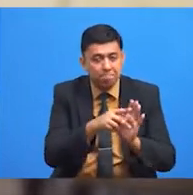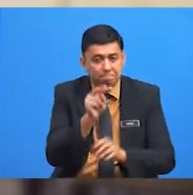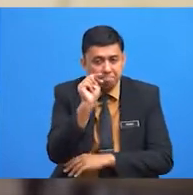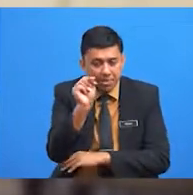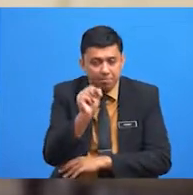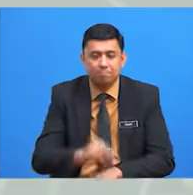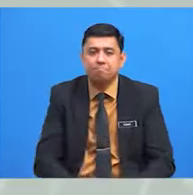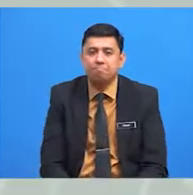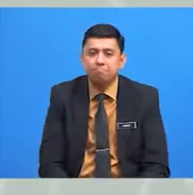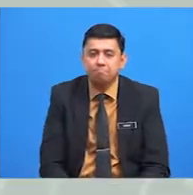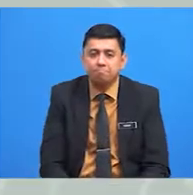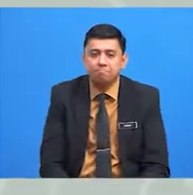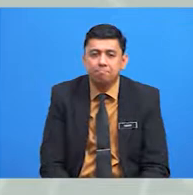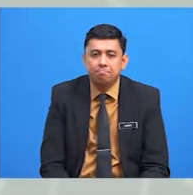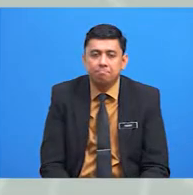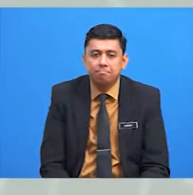lagi.